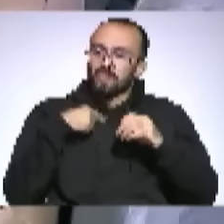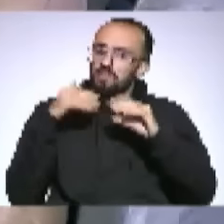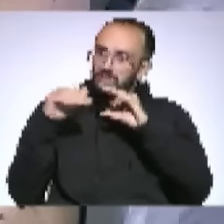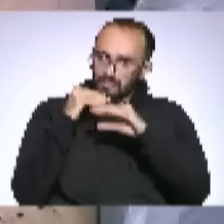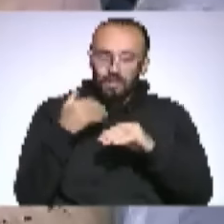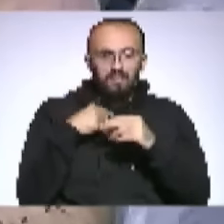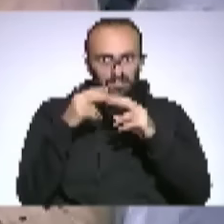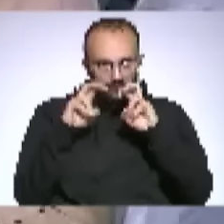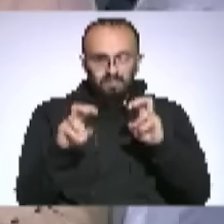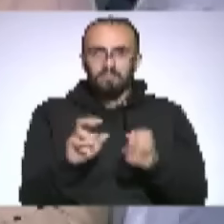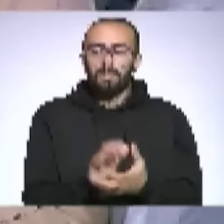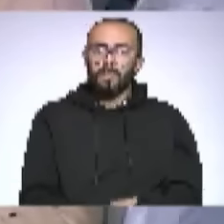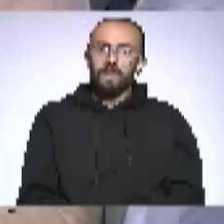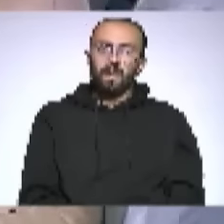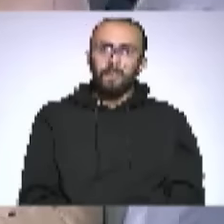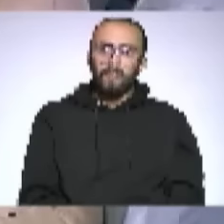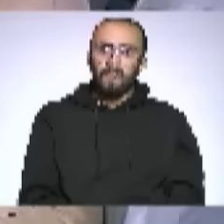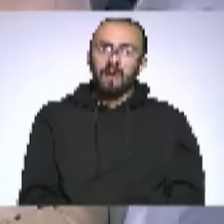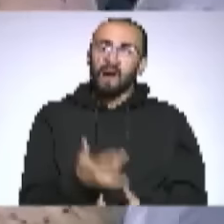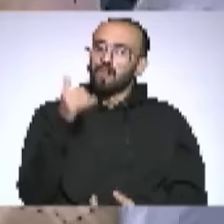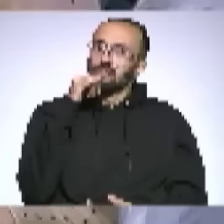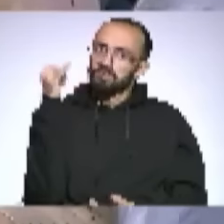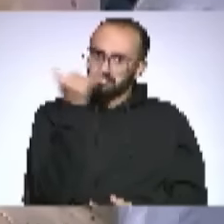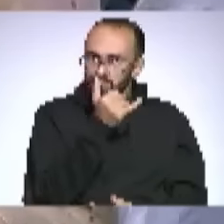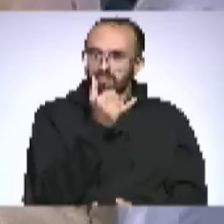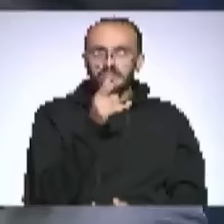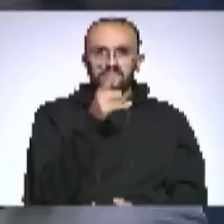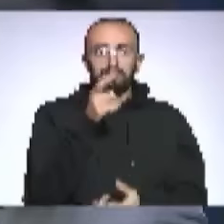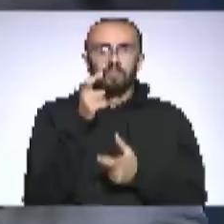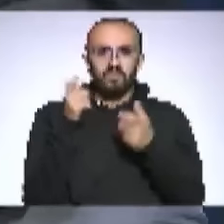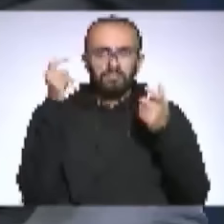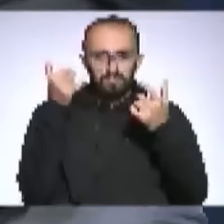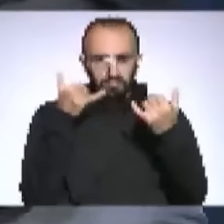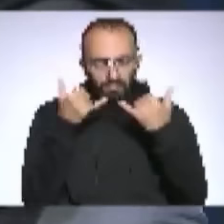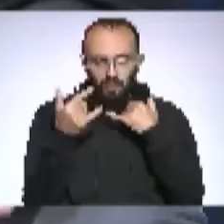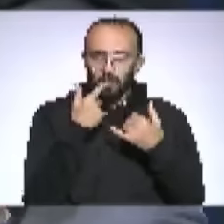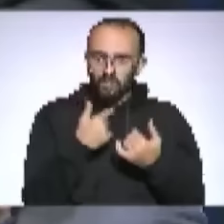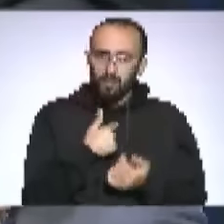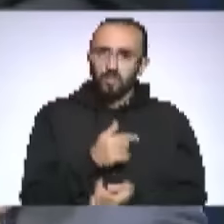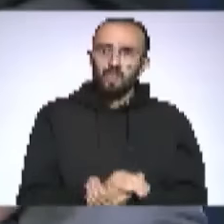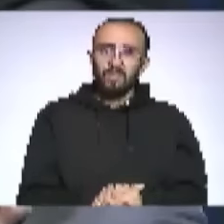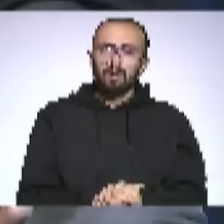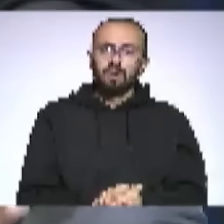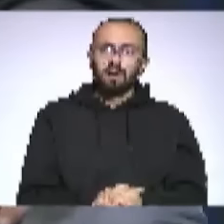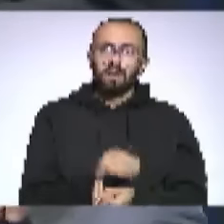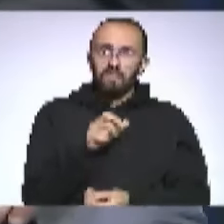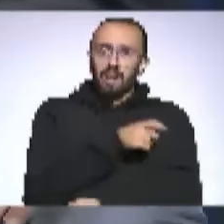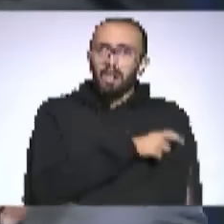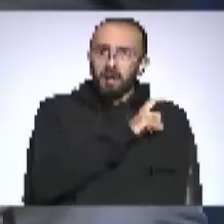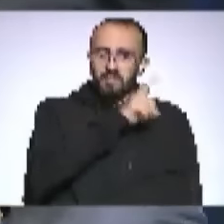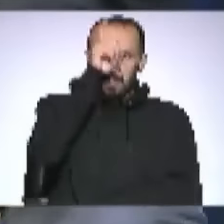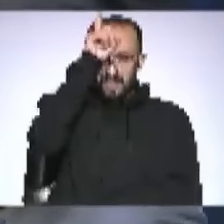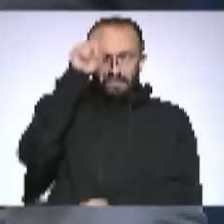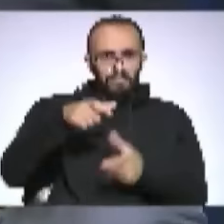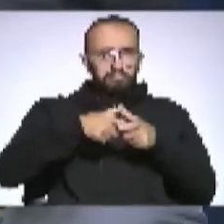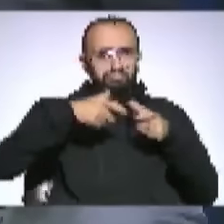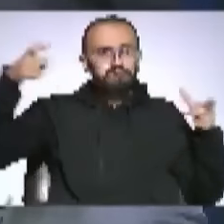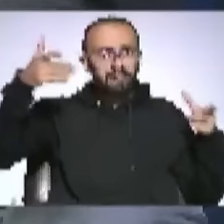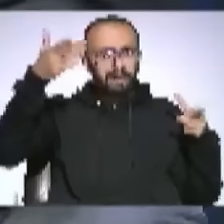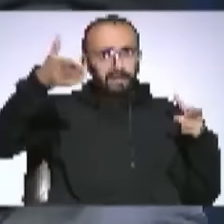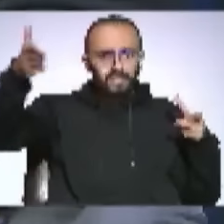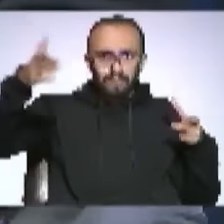واحنا هنبعت كلمني مباشر او هبعت رقم ويرجع لحد قانوني من ولادنا هناك في المانيا دلوقتي بقى لنا جاليه كبيره قوي هيبقى في